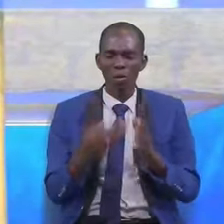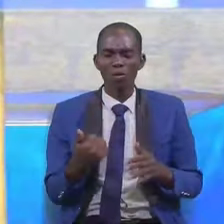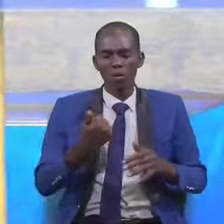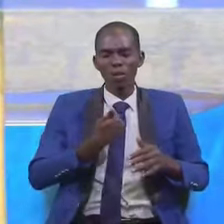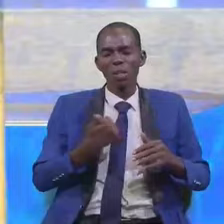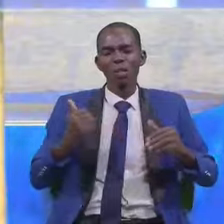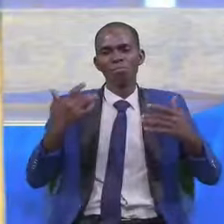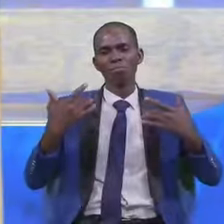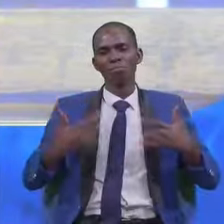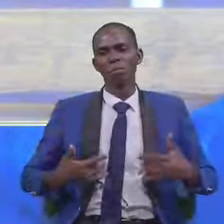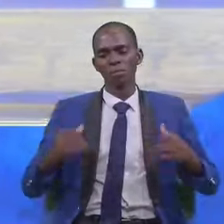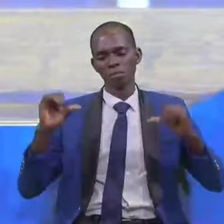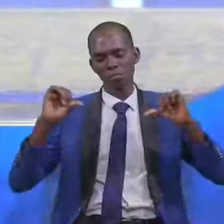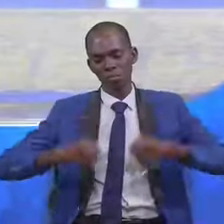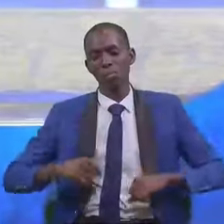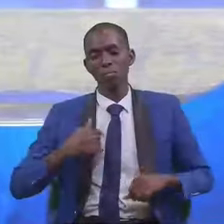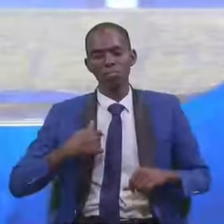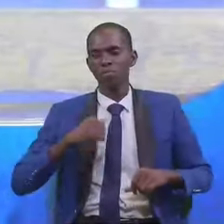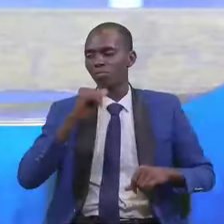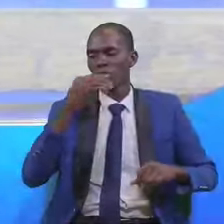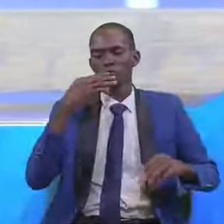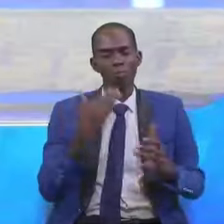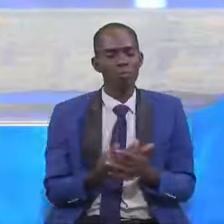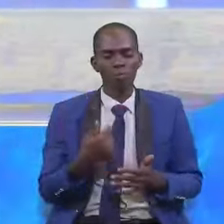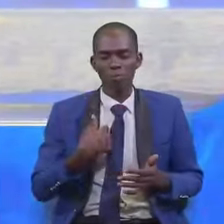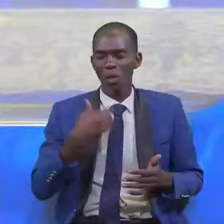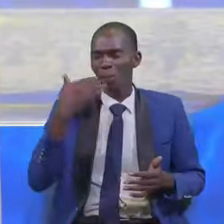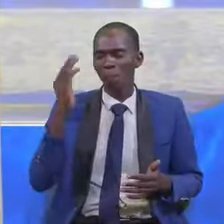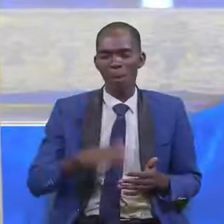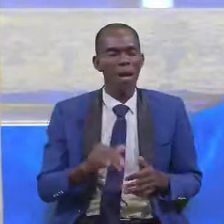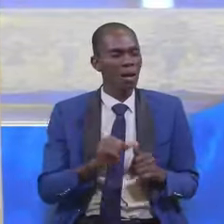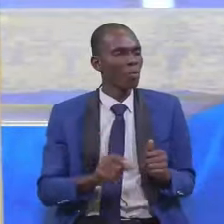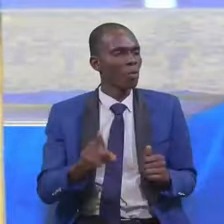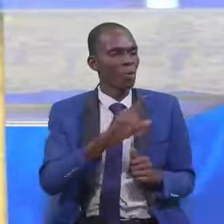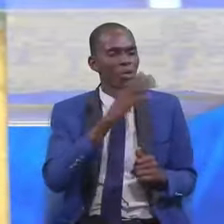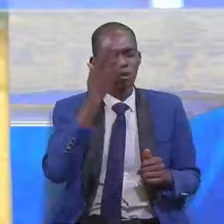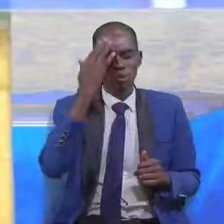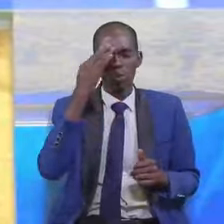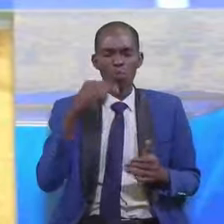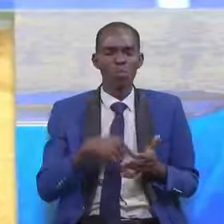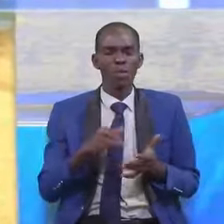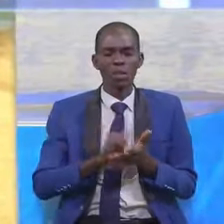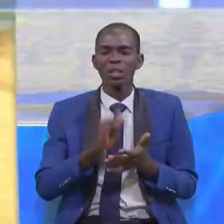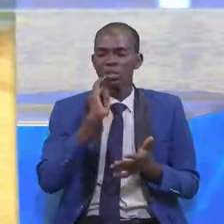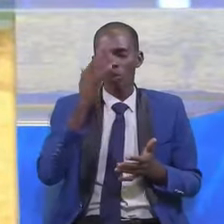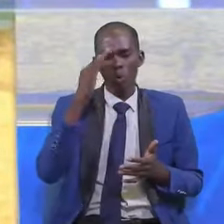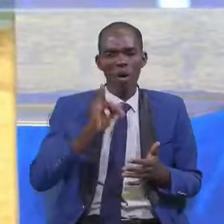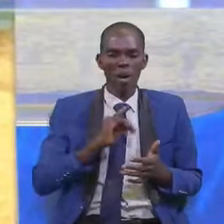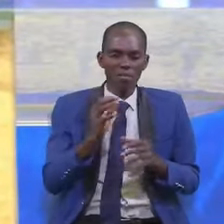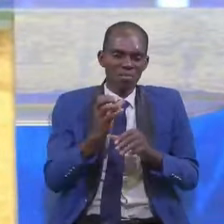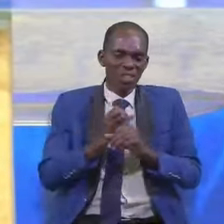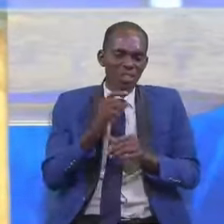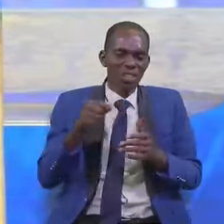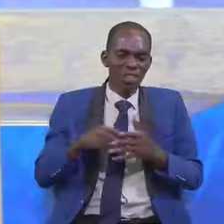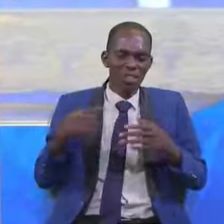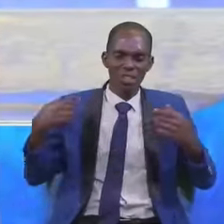soi, je ne suis pas bon, et tout le monde le sait, c'est pourquoi la maladie est venue sur moi, par la prière de regret, la